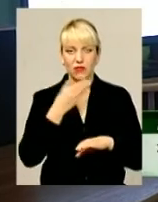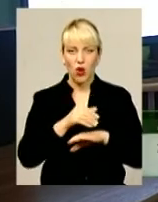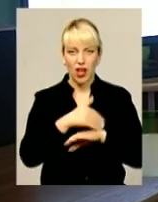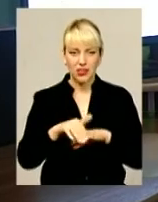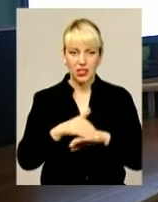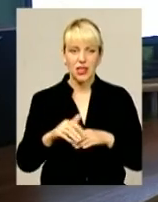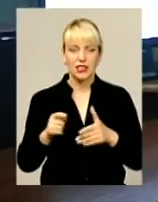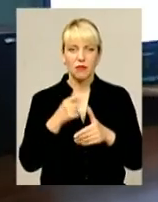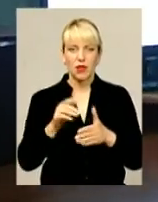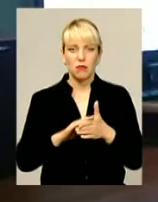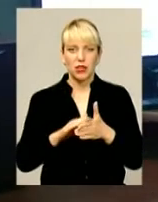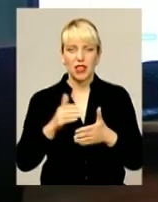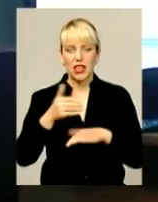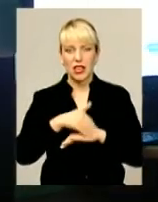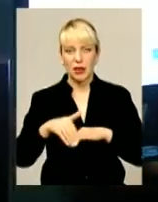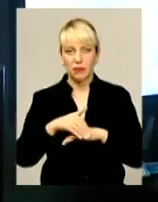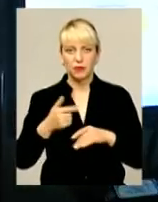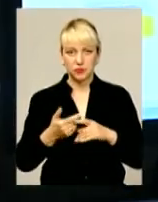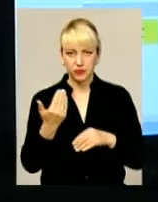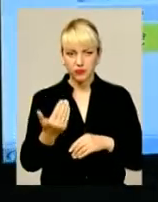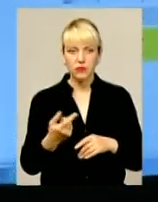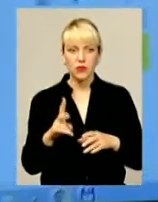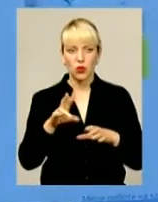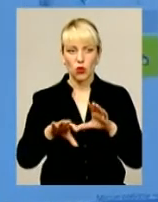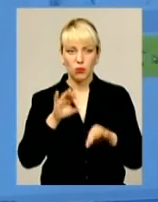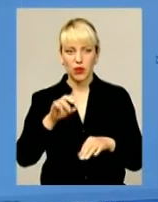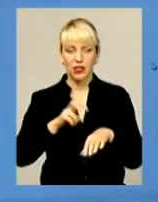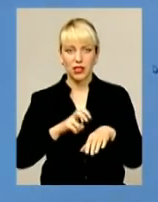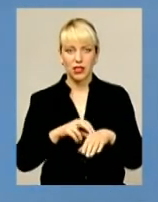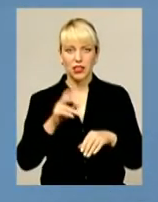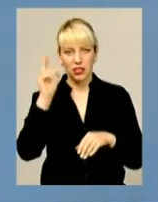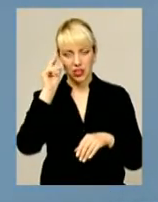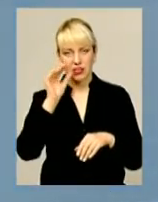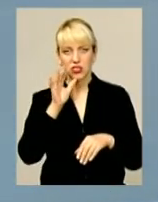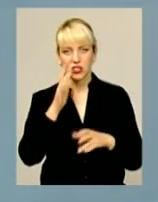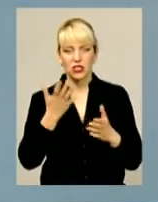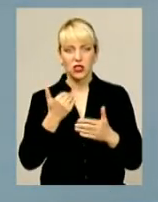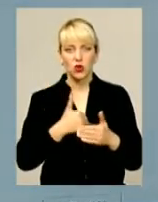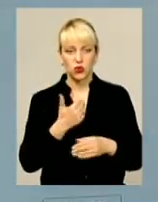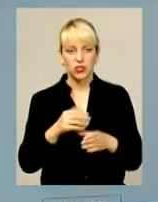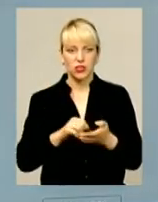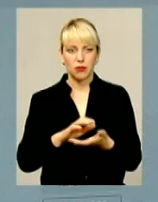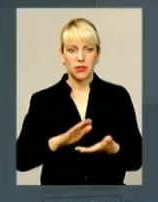адресу проживання. Після цього можна обрати лікаря дату та час, на який ви хочете записатися.